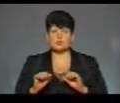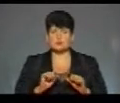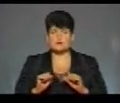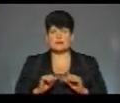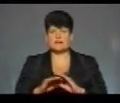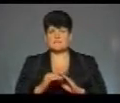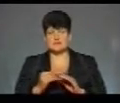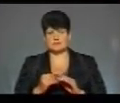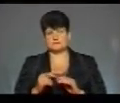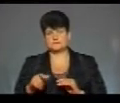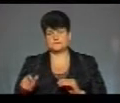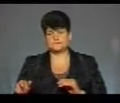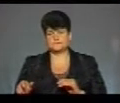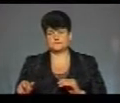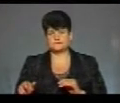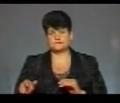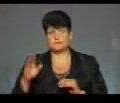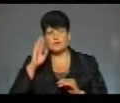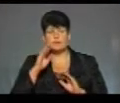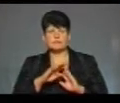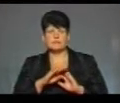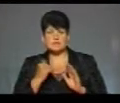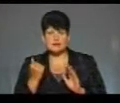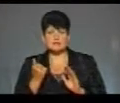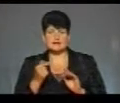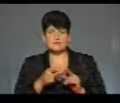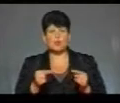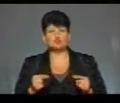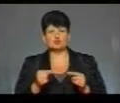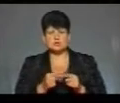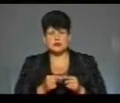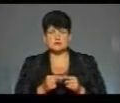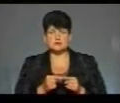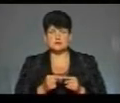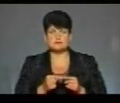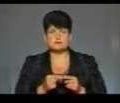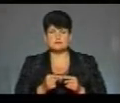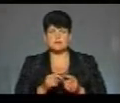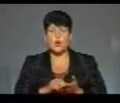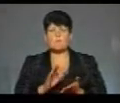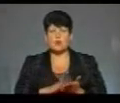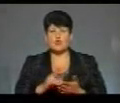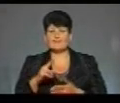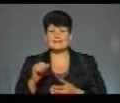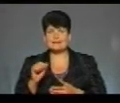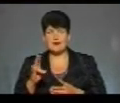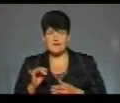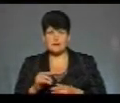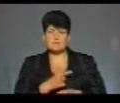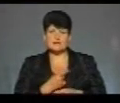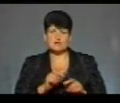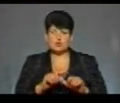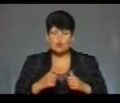цих юнаків. Юнаки викликалися в військовий комісаріат, з ними уточнялися військово-облікові дані, проходилися медичні комісії,